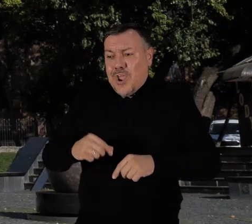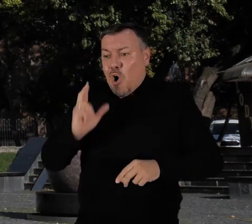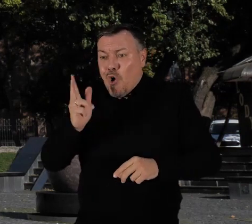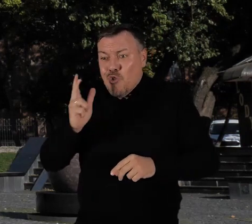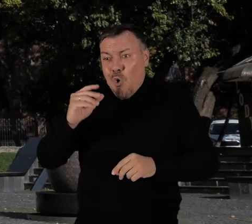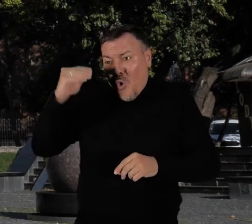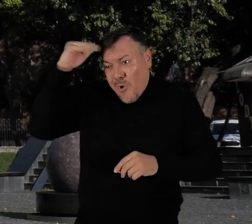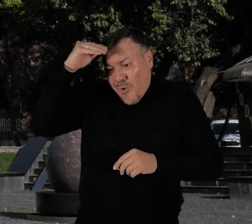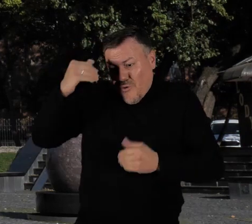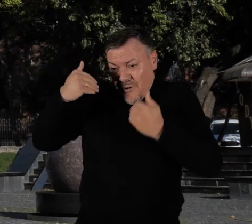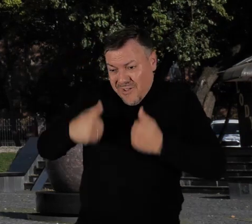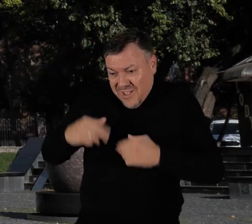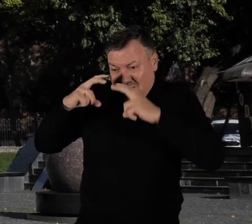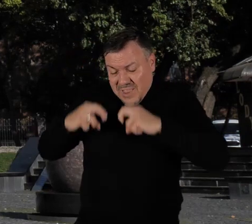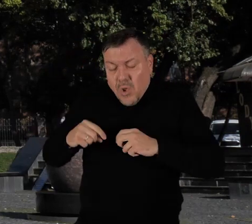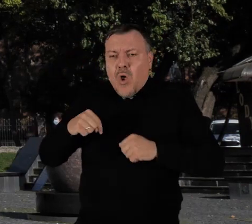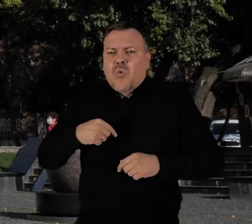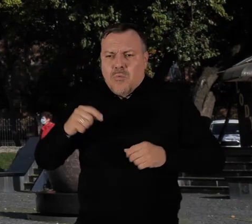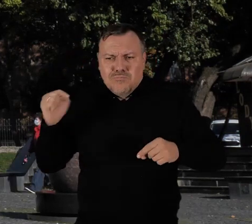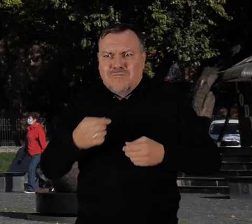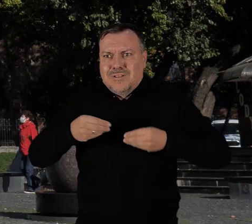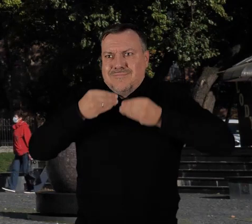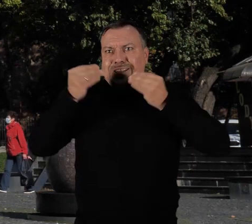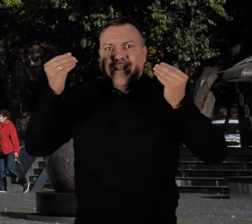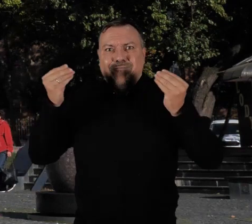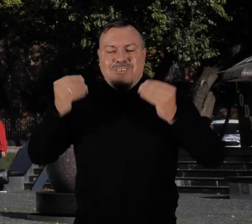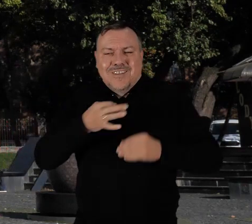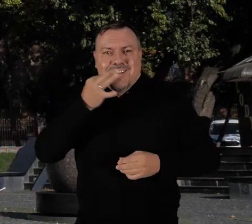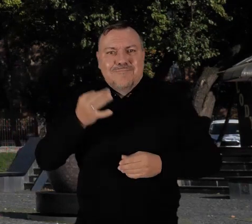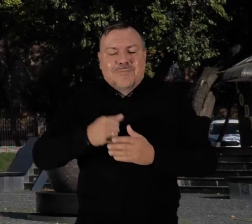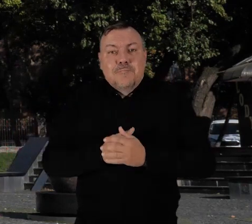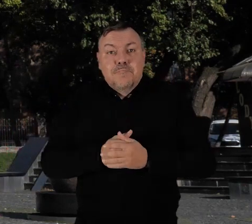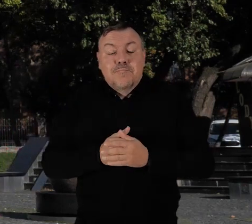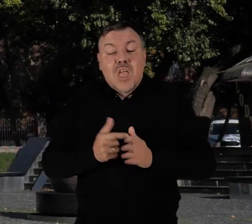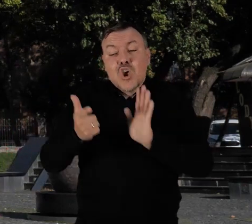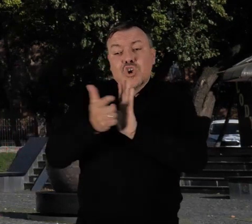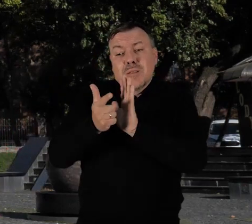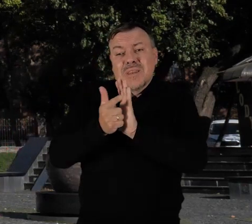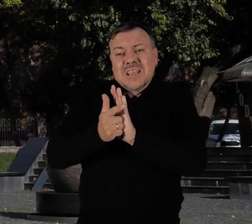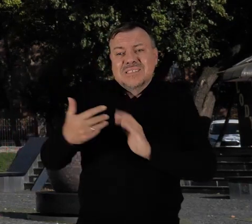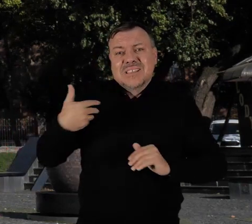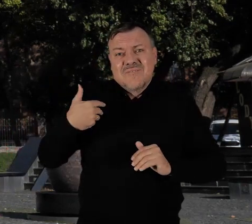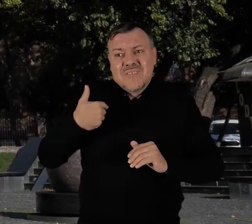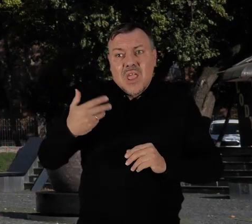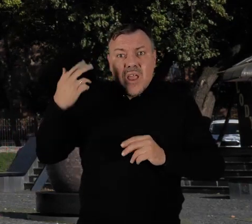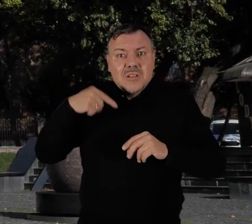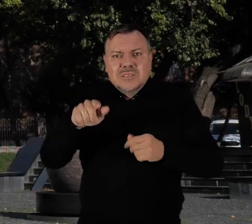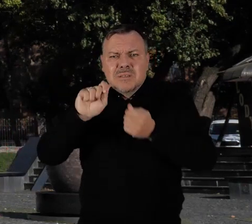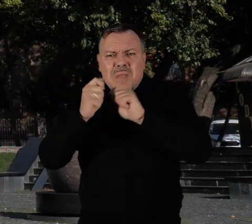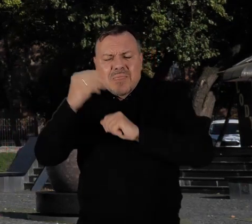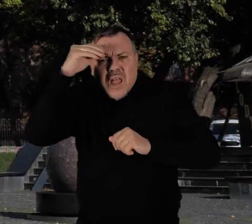natury rzeczy teologia miała także doskonalić teologa. Powstanie w XVII wieku nauk wraz z